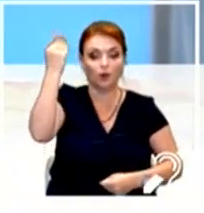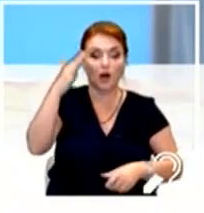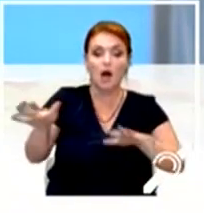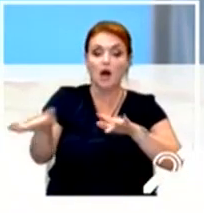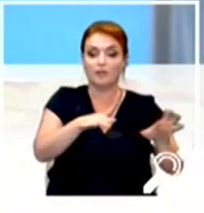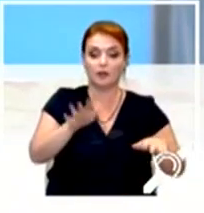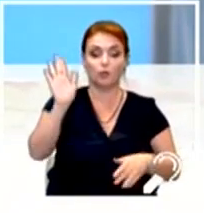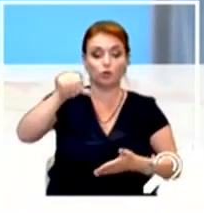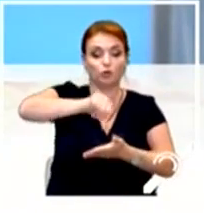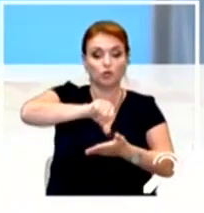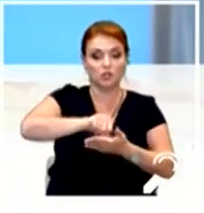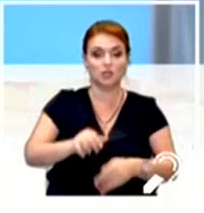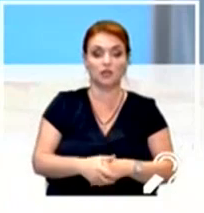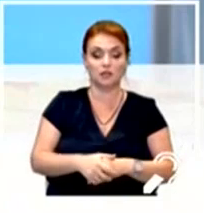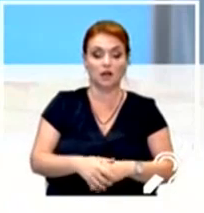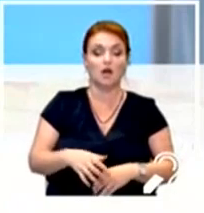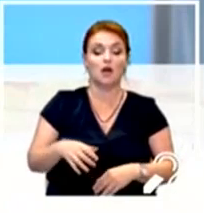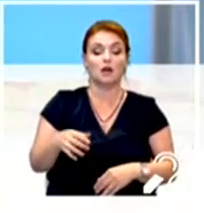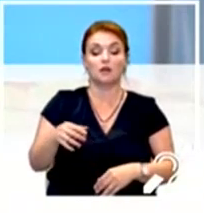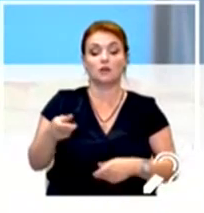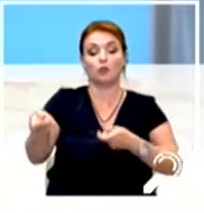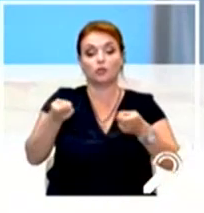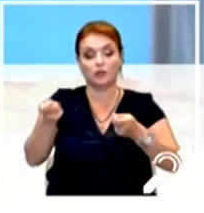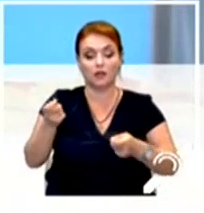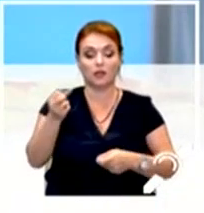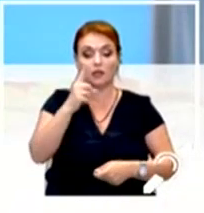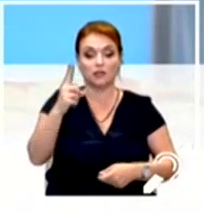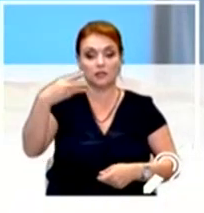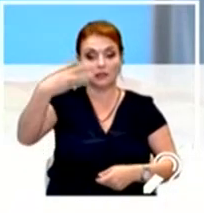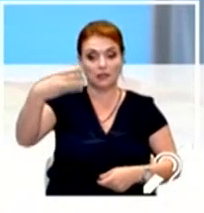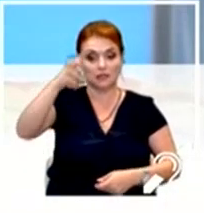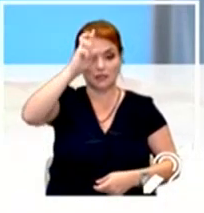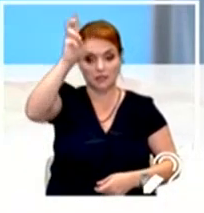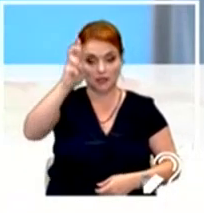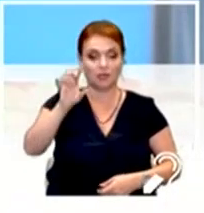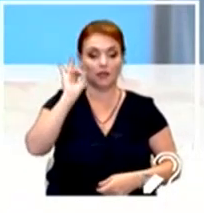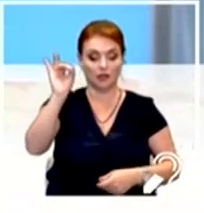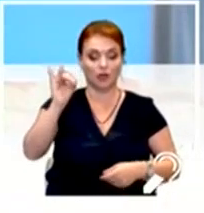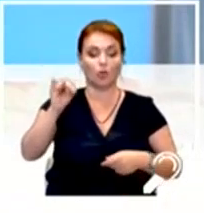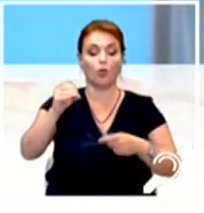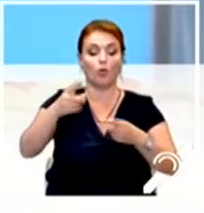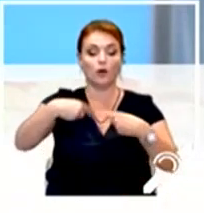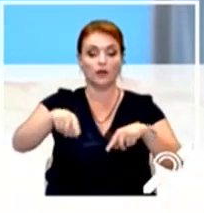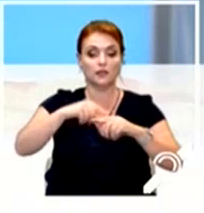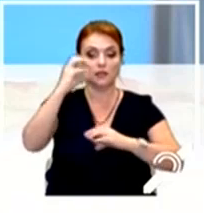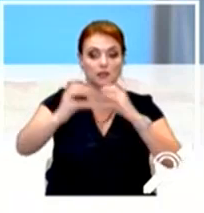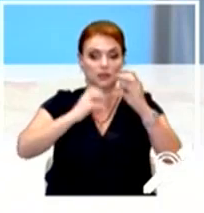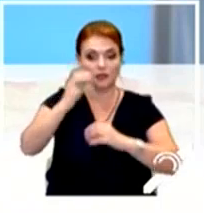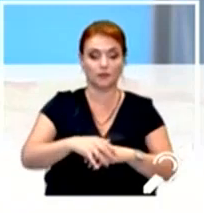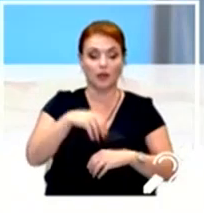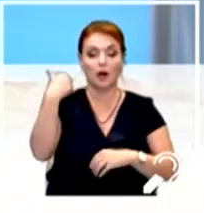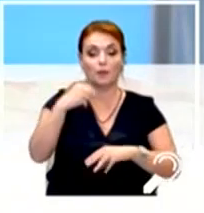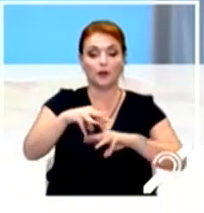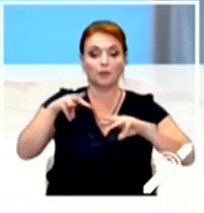participa reprezentanții ai autorităților din peste 30 de țări și organizații internaționale. Premierul Dorin Recean a declarat că la